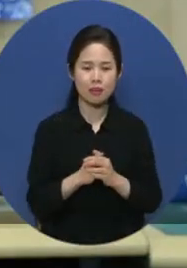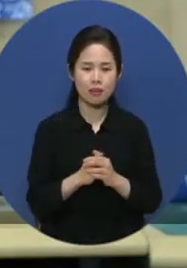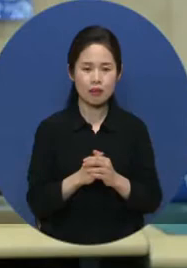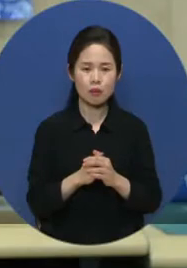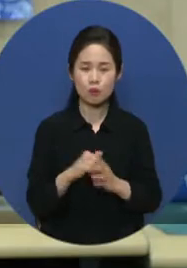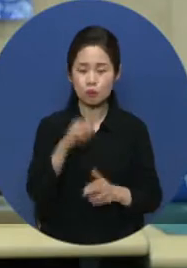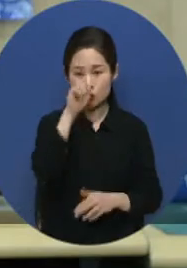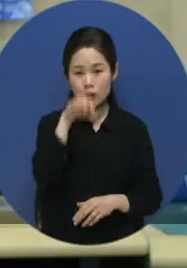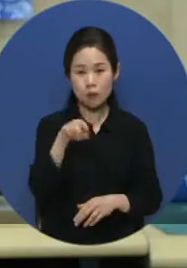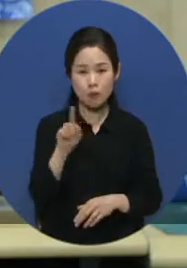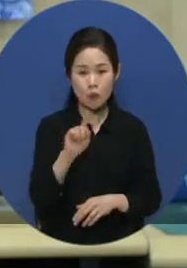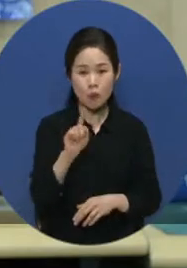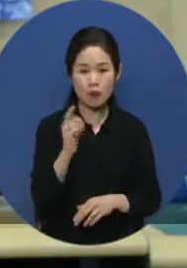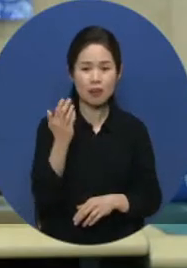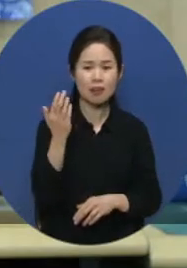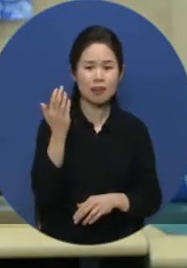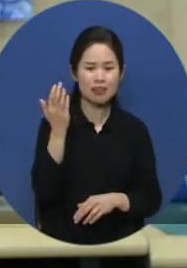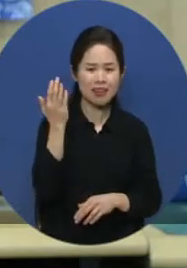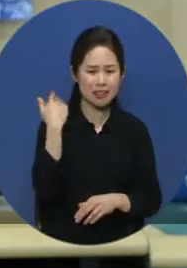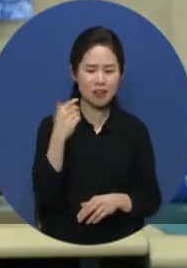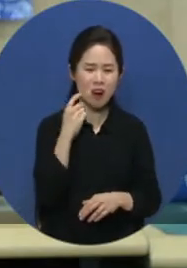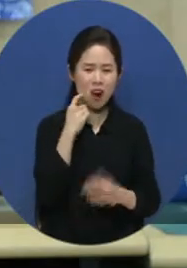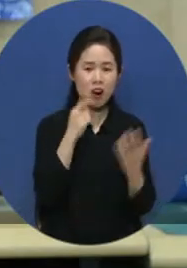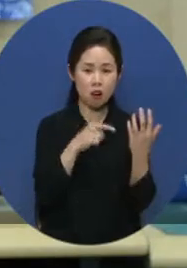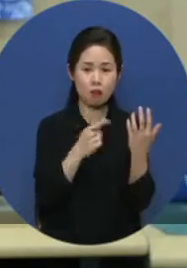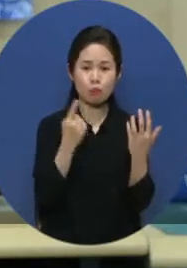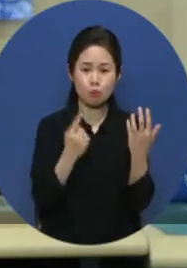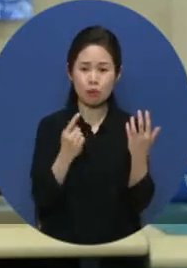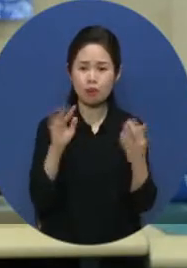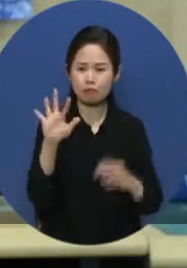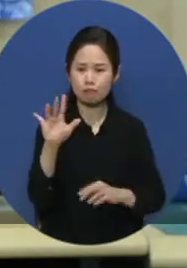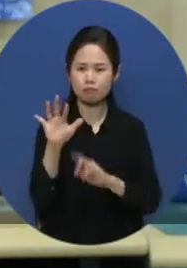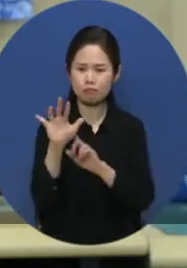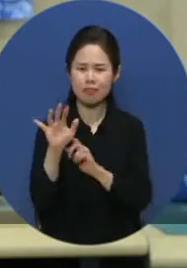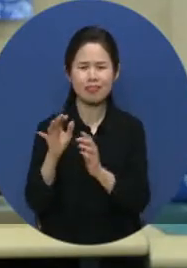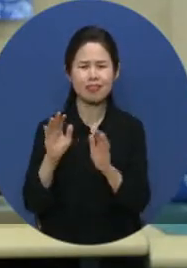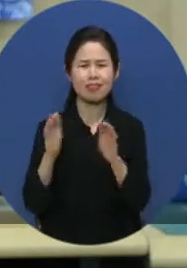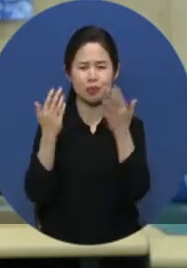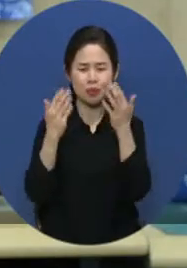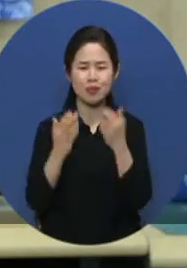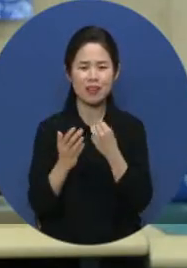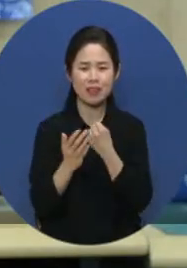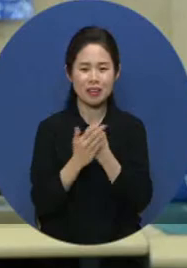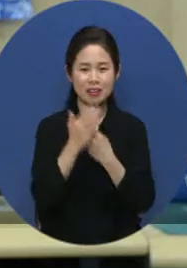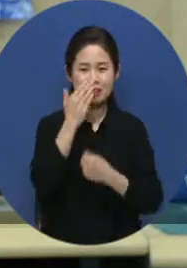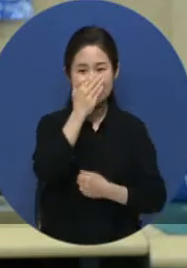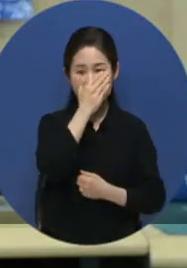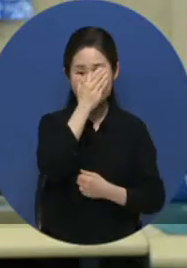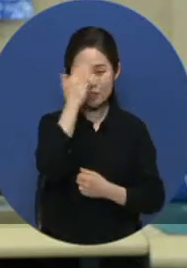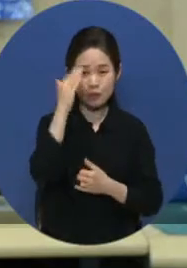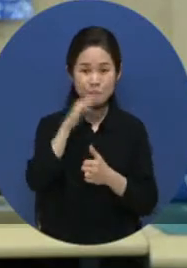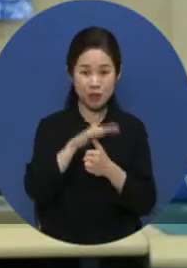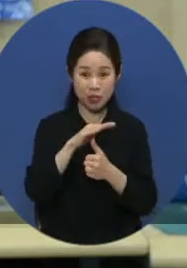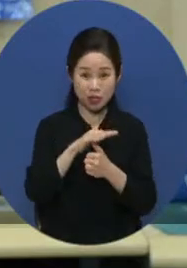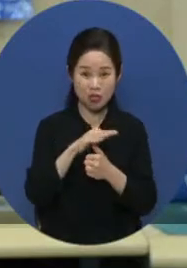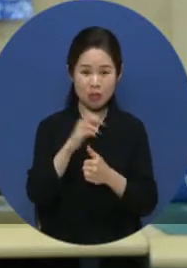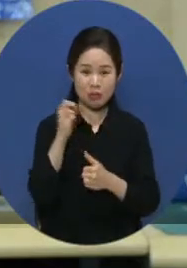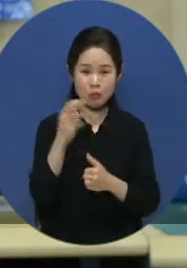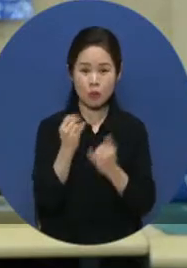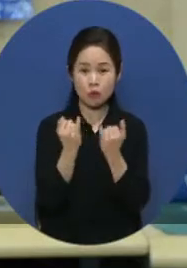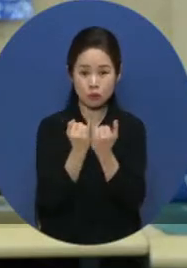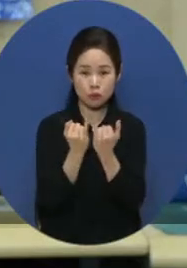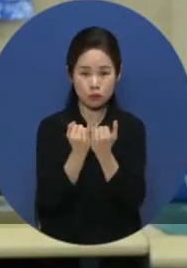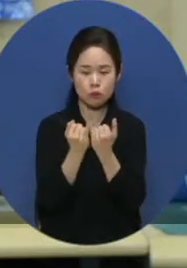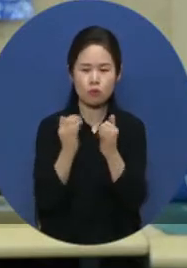거는 기존 제품보다 훨씬 가볍고요. 그래서 예, 청소년이나 여성분들도 쓸만한 정도의 제품이 준비가